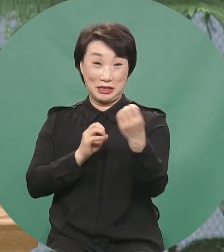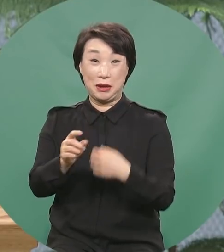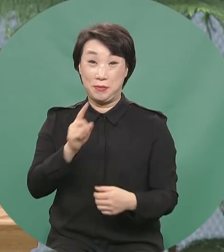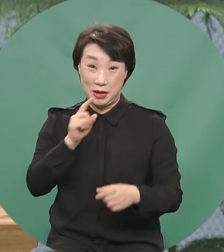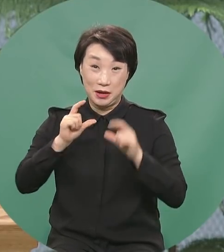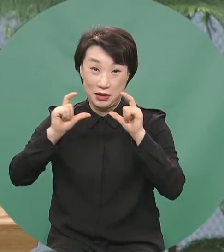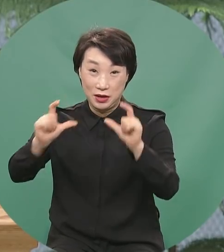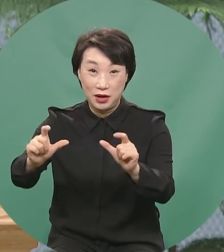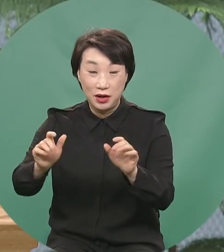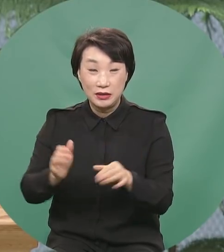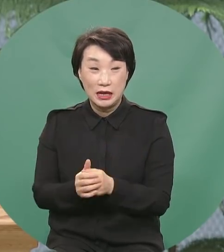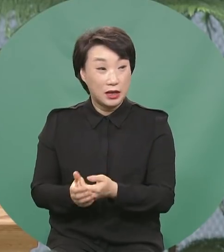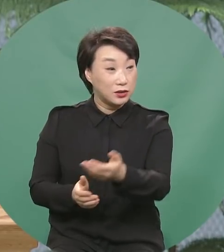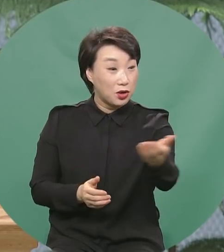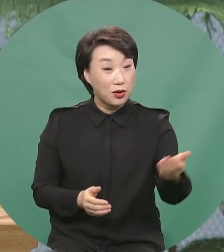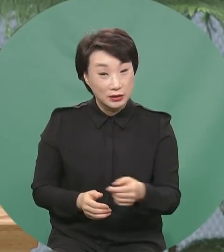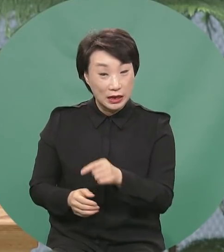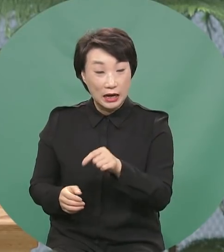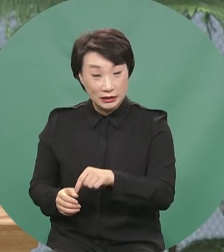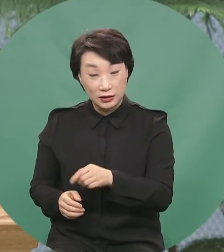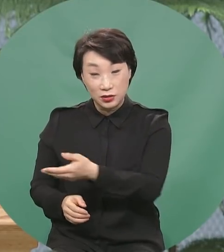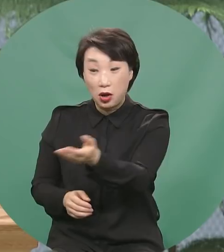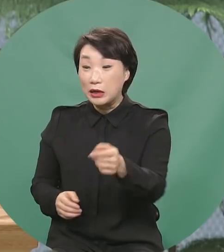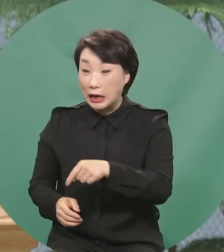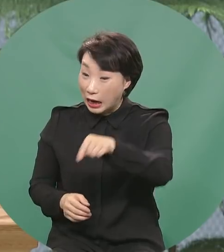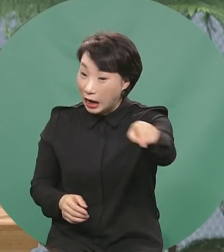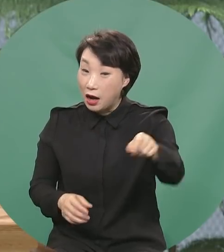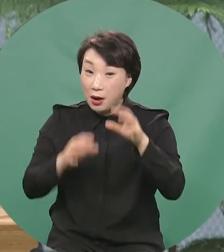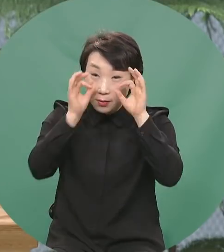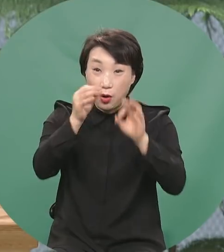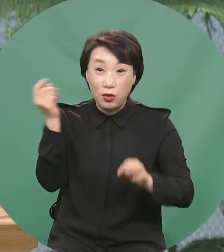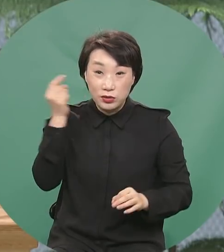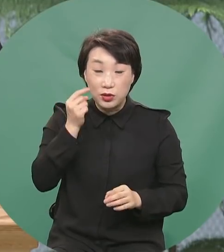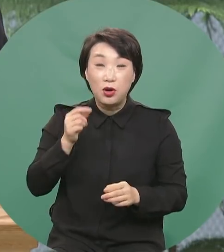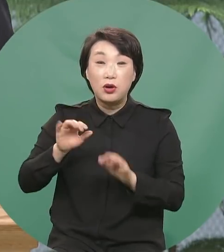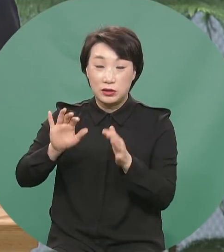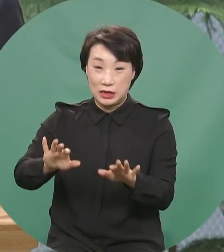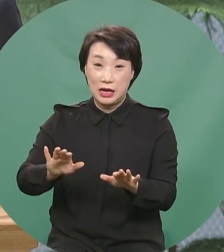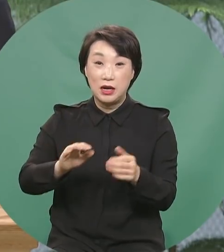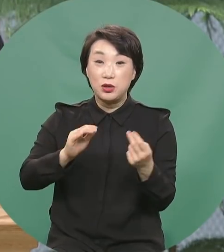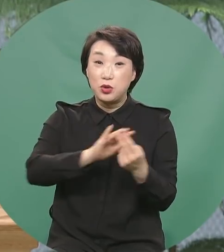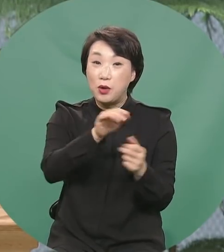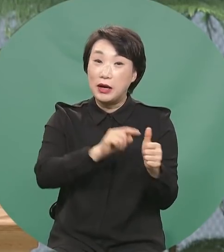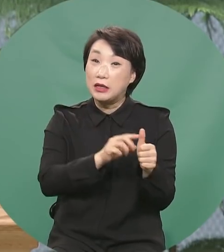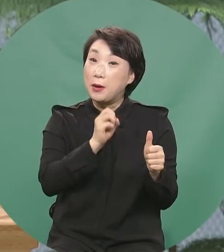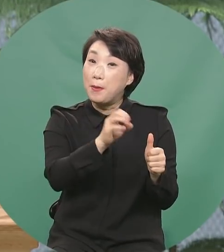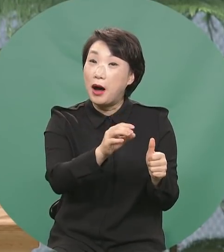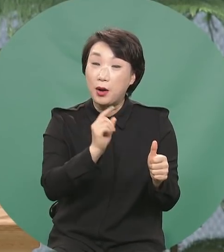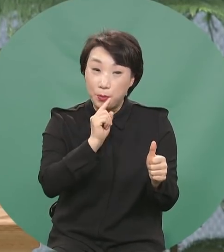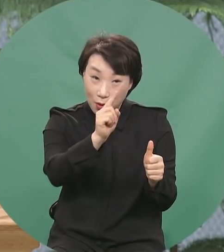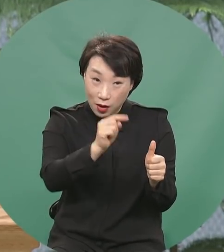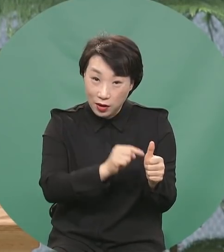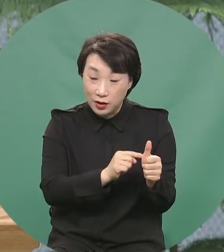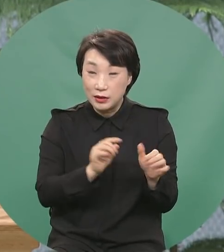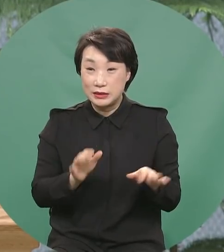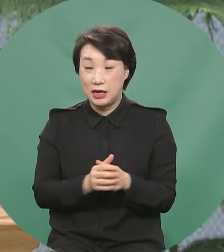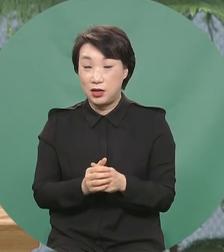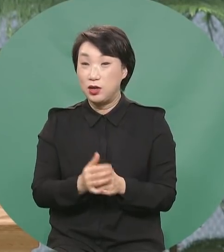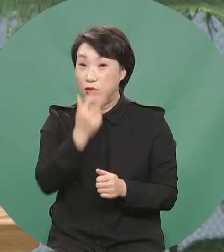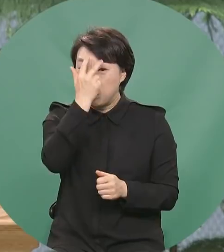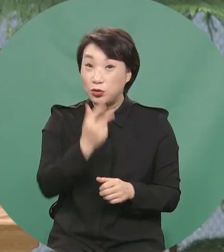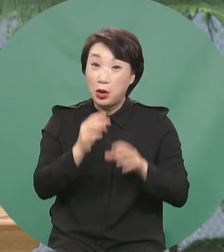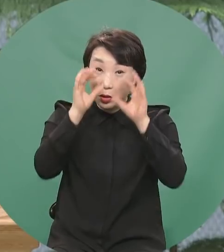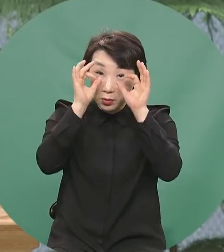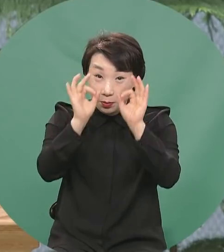가라사대 너희가 가서 듣고 보는 것을 요한에게 고하되 소경이 보며